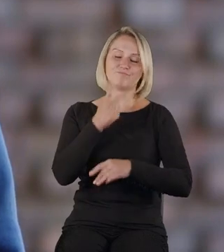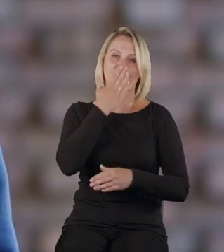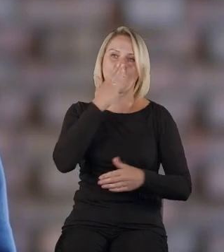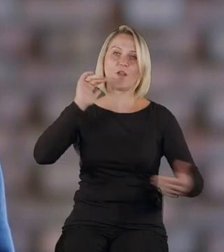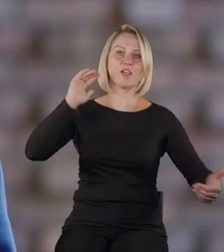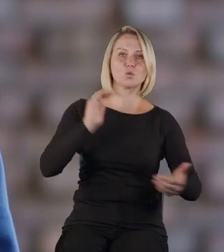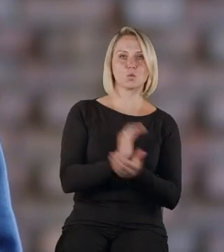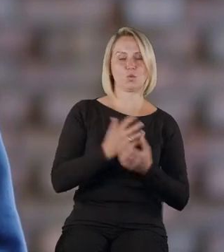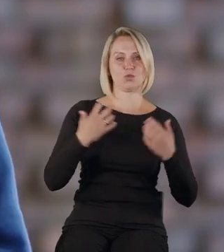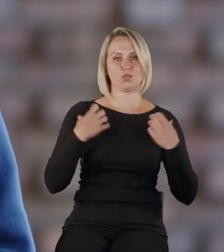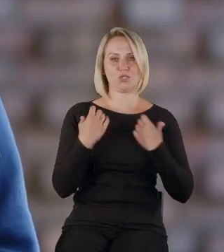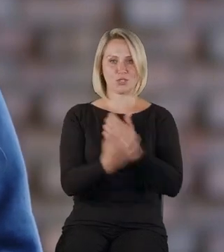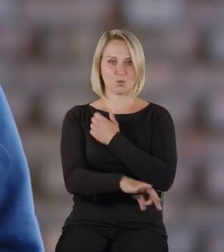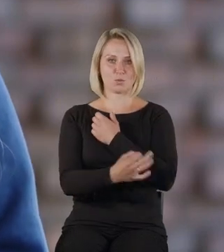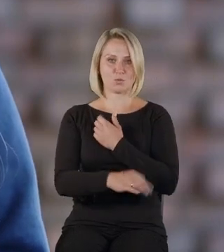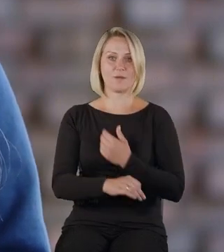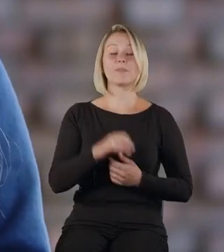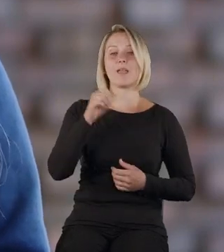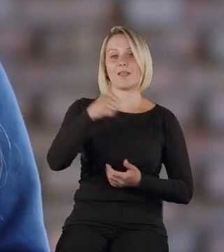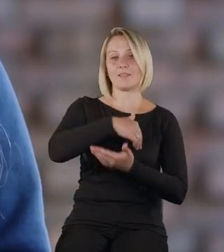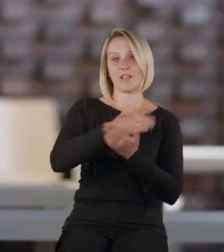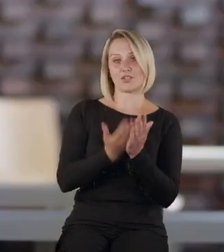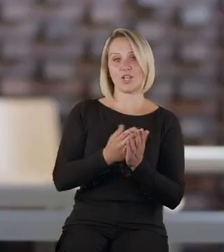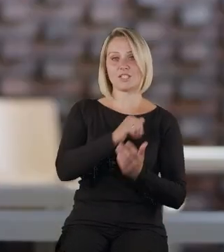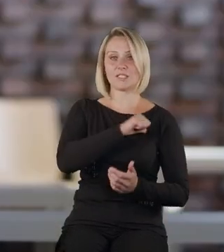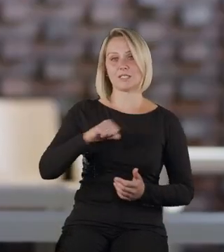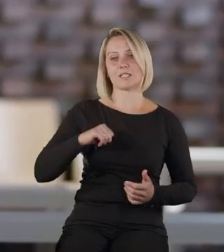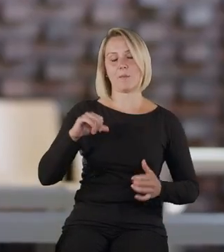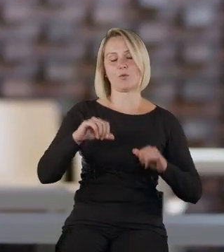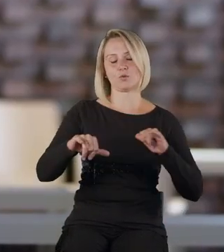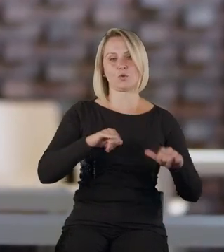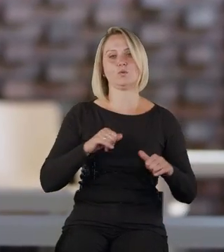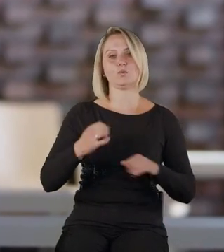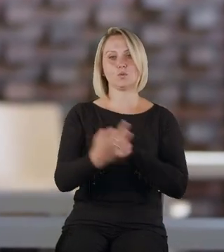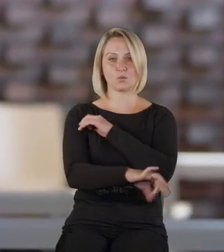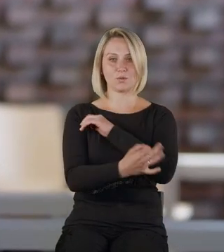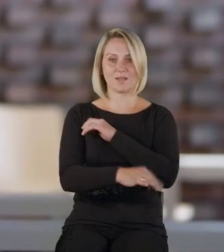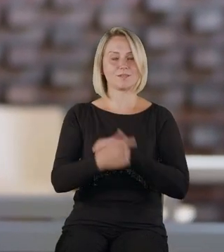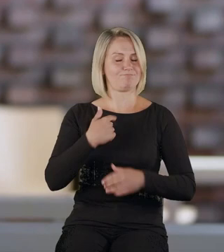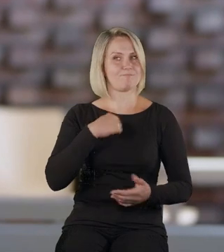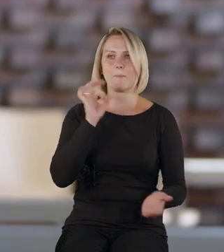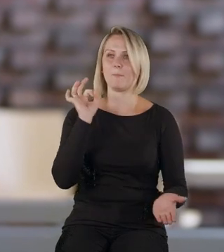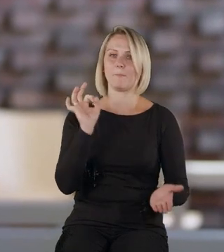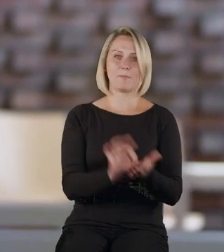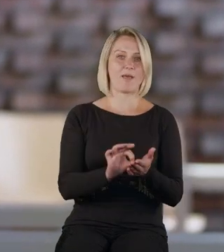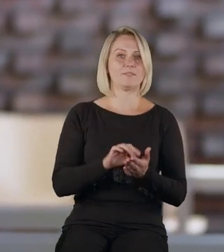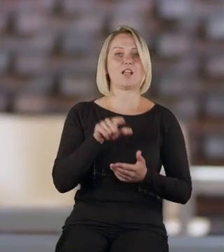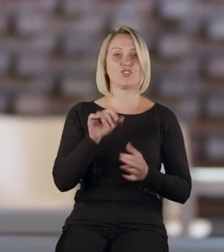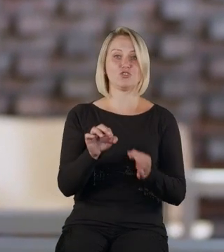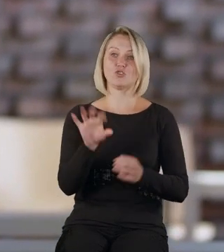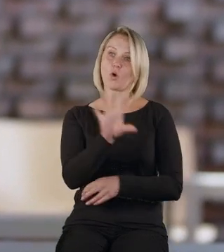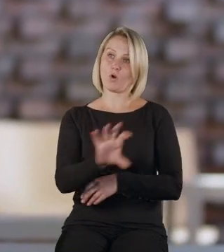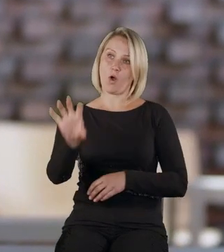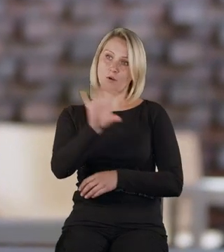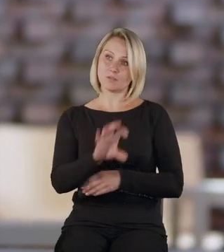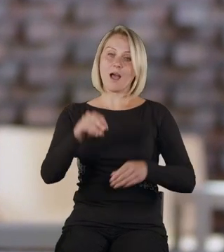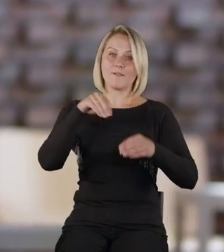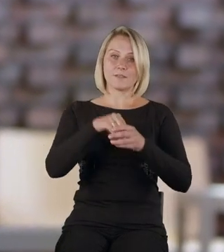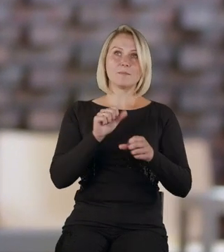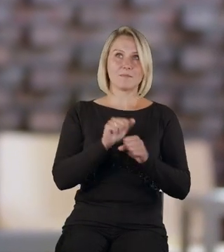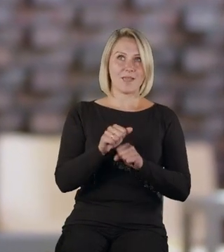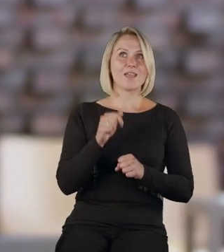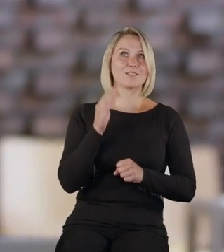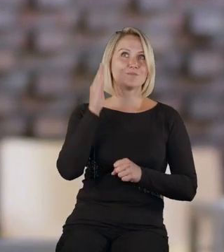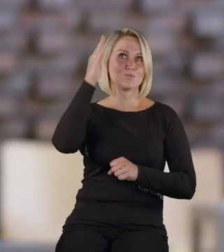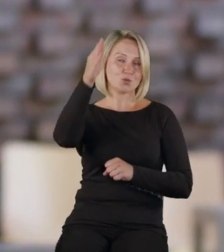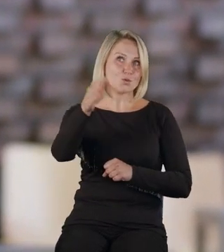życie studenckie. Jednym z jego elementów jest samorząd studencki. Jestem pewna, że wśród osób, które nas dzisiaj oglądają, są przyszli delegaci